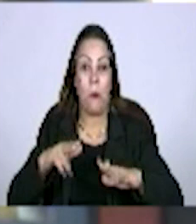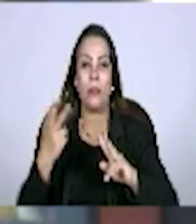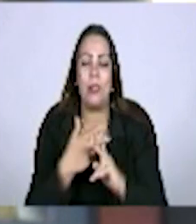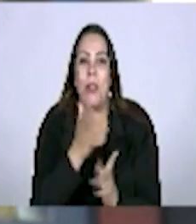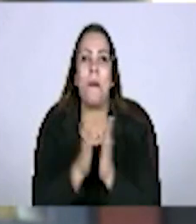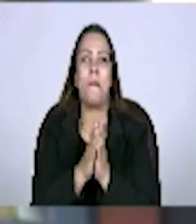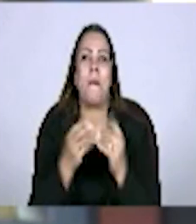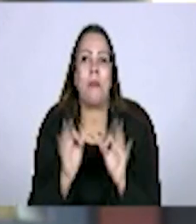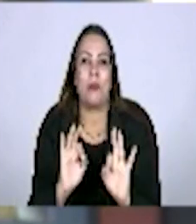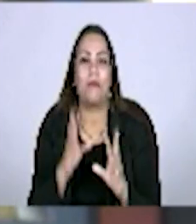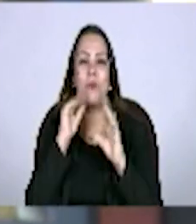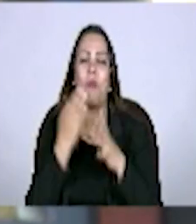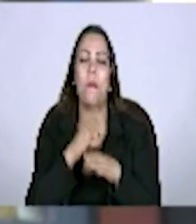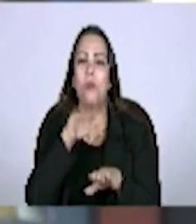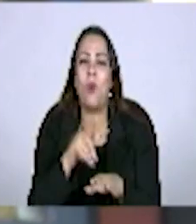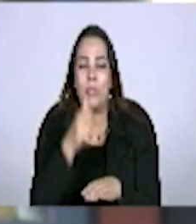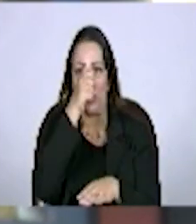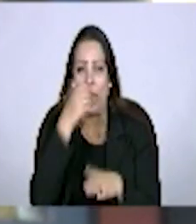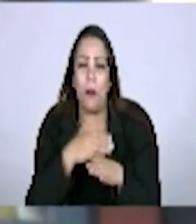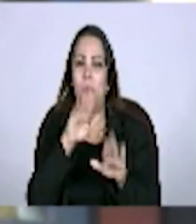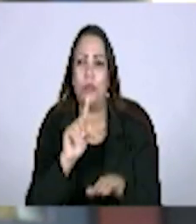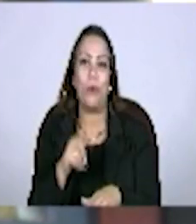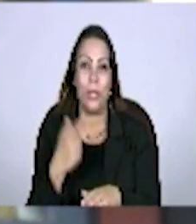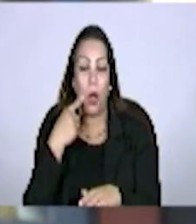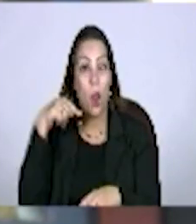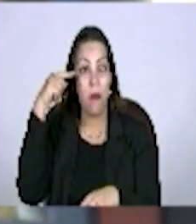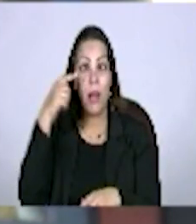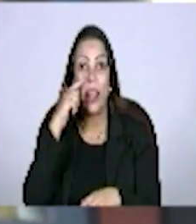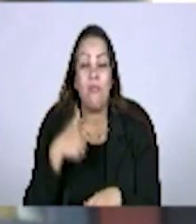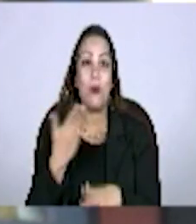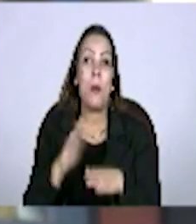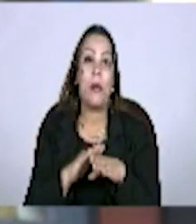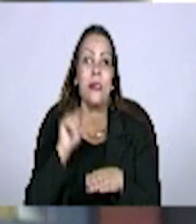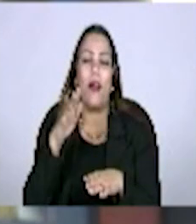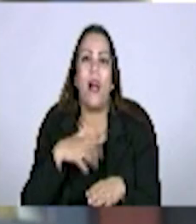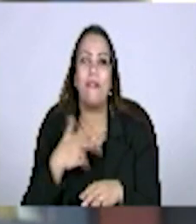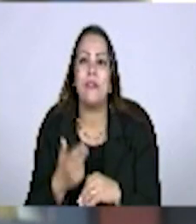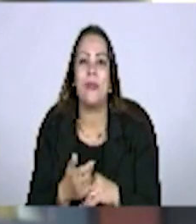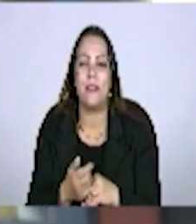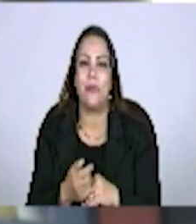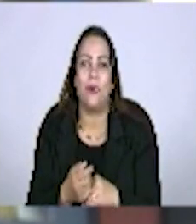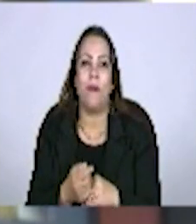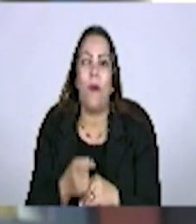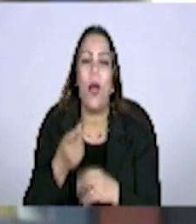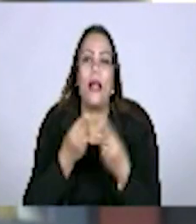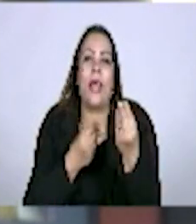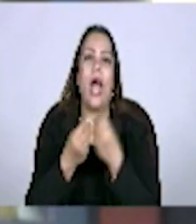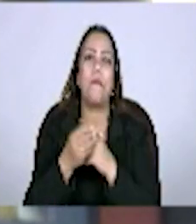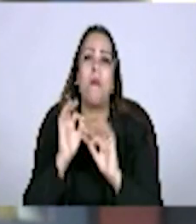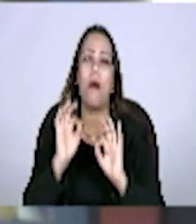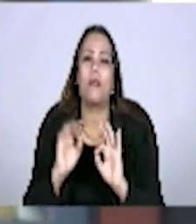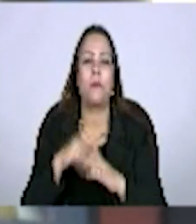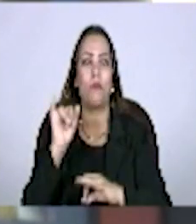في غيابه يعني كل واحد بيفكر كده وكل واحد بيحس ان هو محتاج ان هو يعامل بقدر